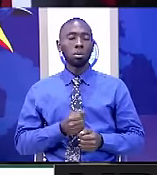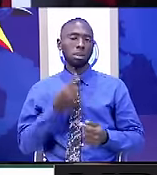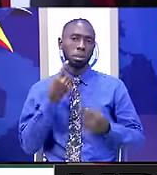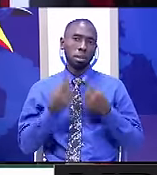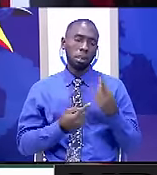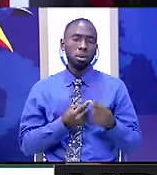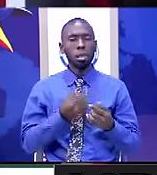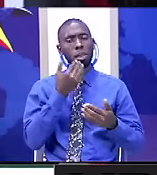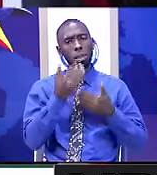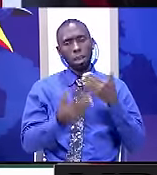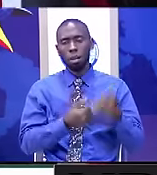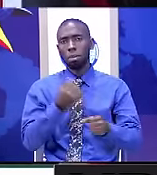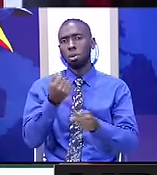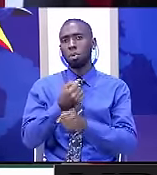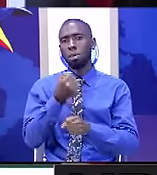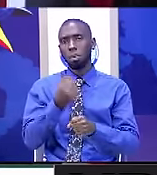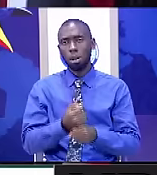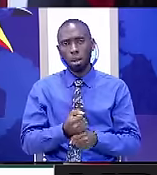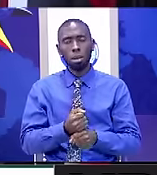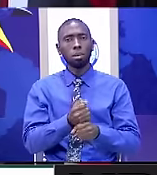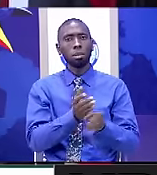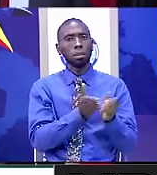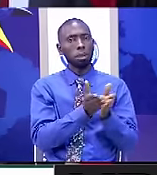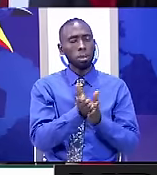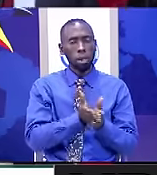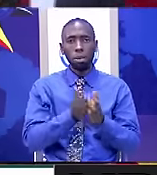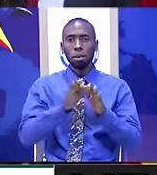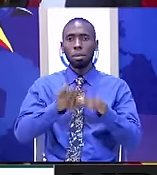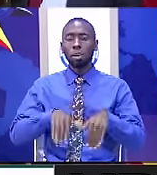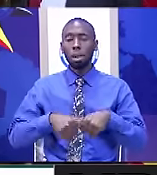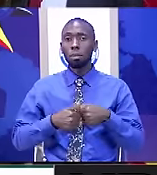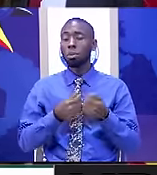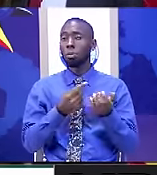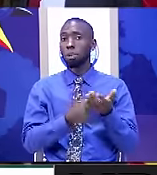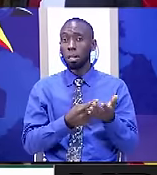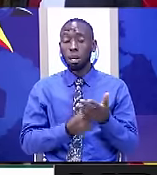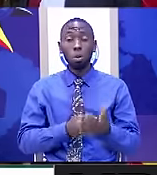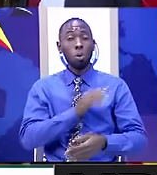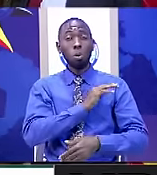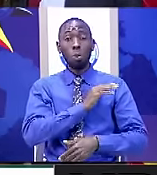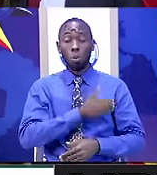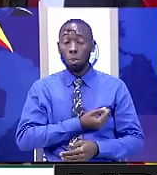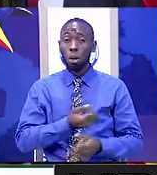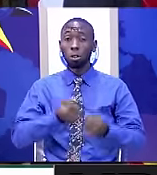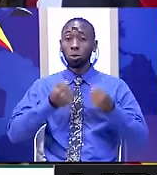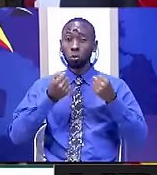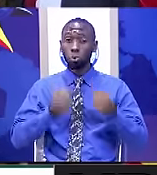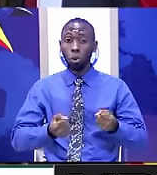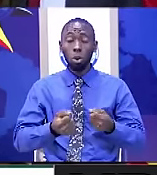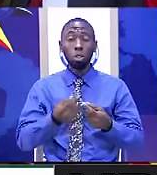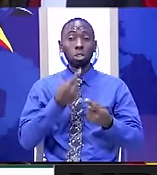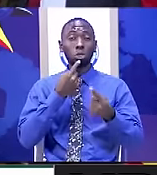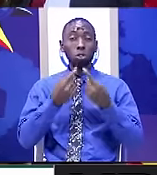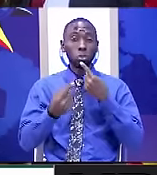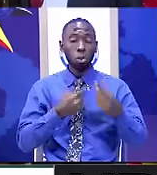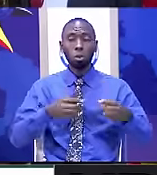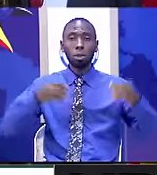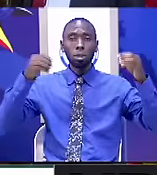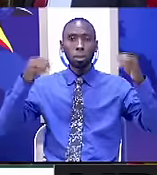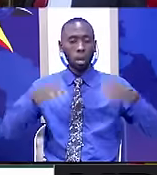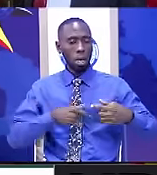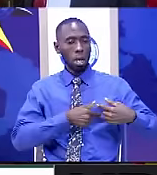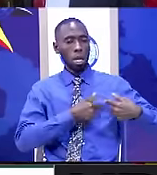babadde bamwogerako bategeezezza nti ono abadde mukyala aterya ntama abadde ng'ayogera ekintu kimuli ku